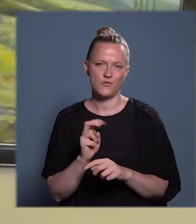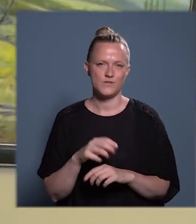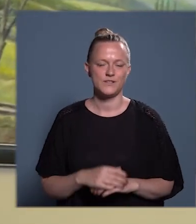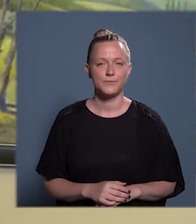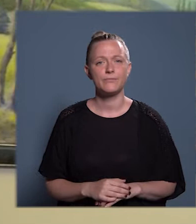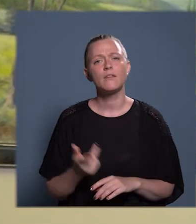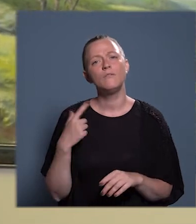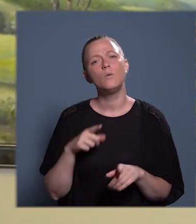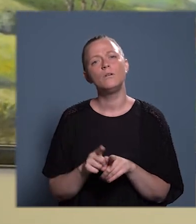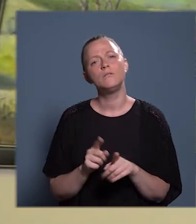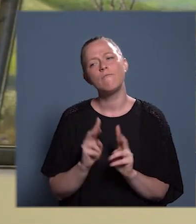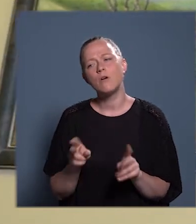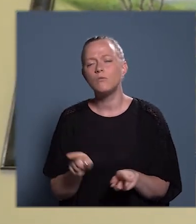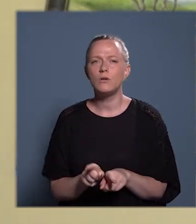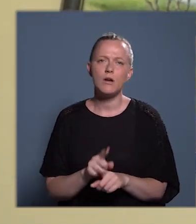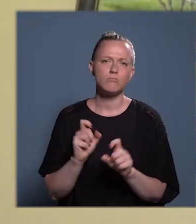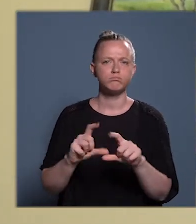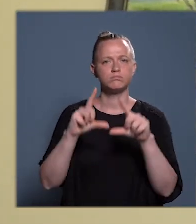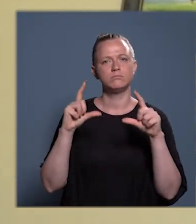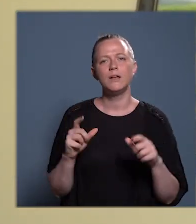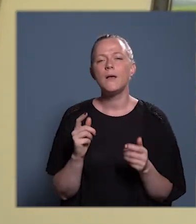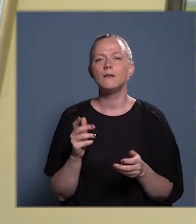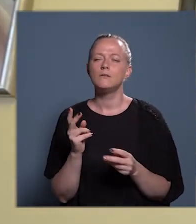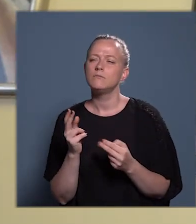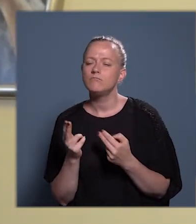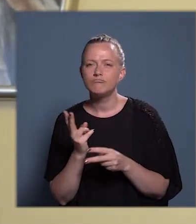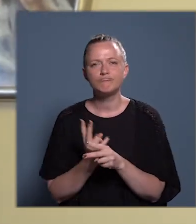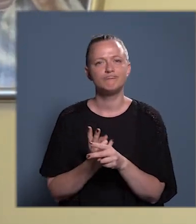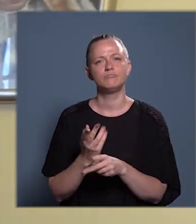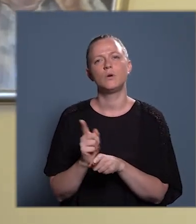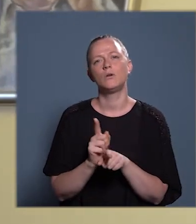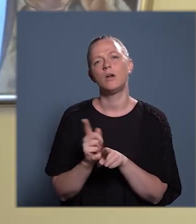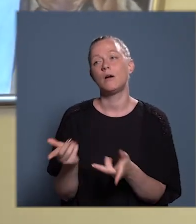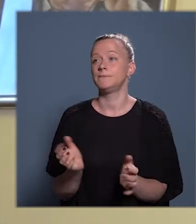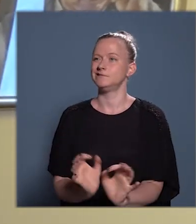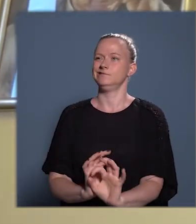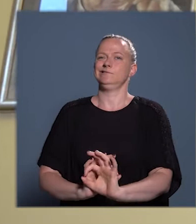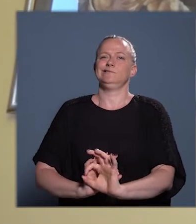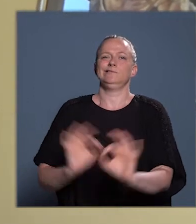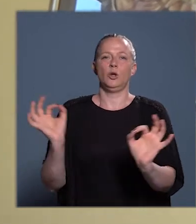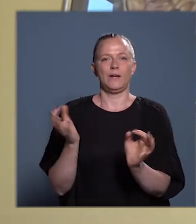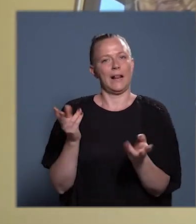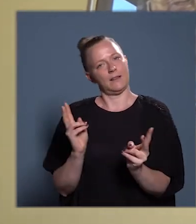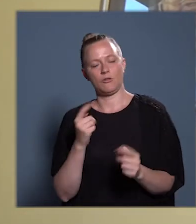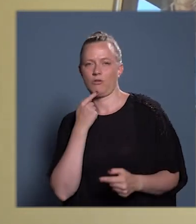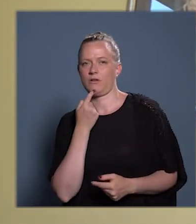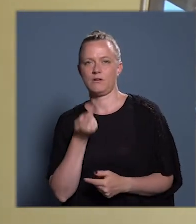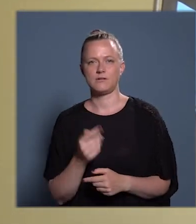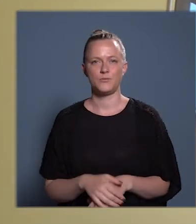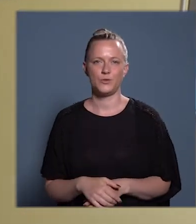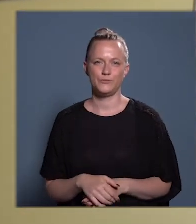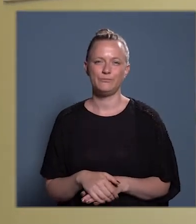olyan kép, ami megközelíti azt, ami úgymond a tökéleteshez közelíthet. A